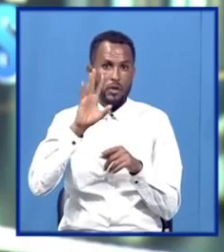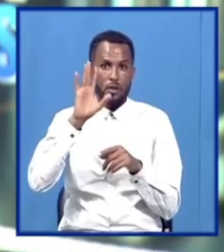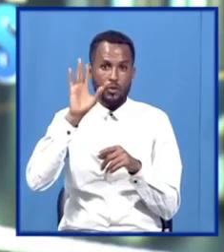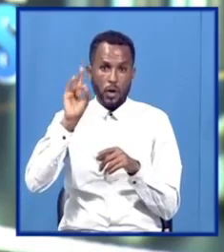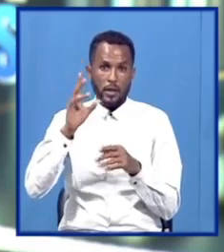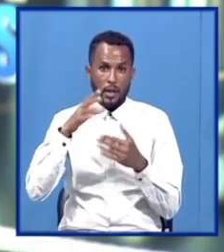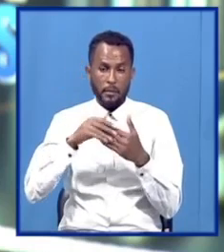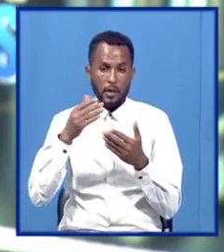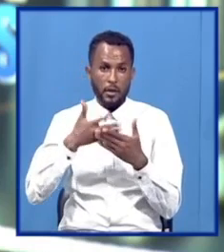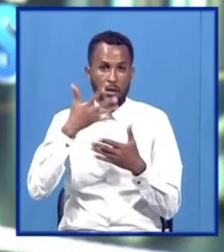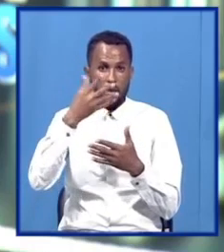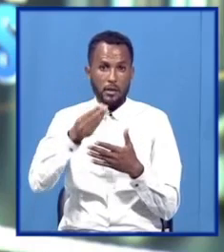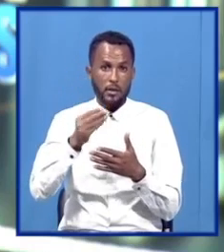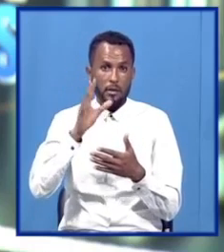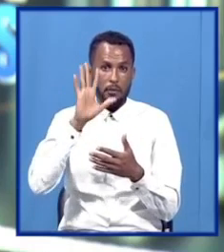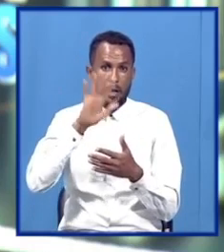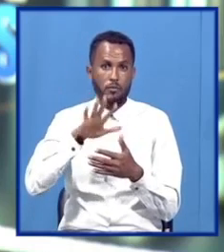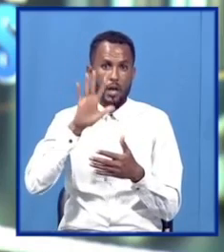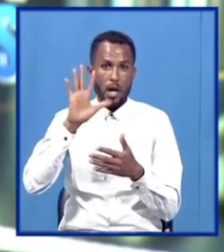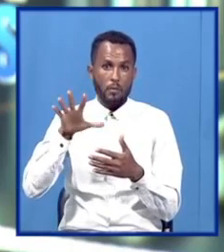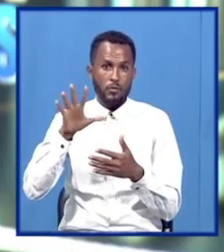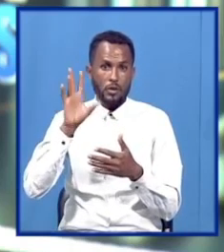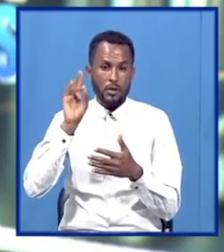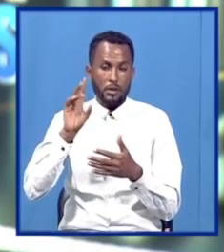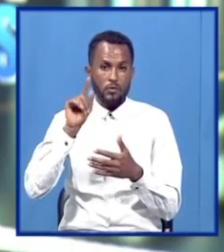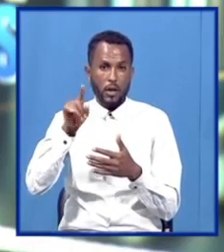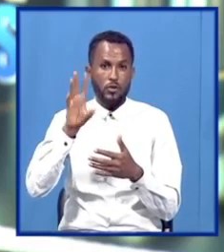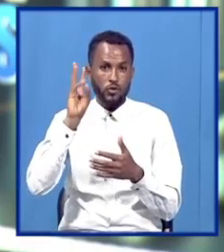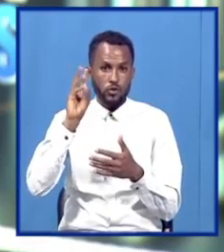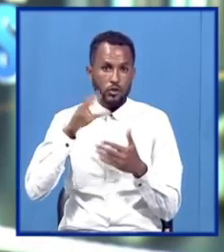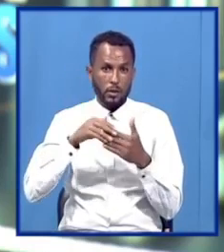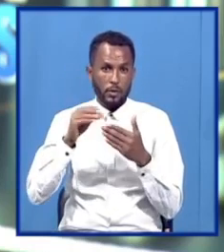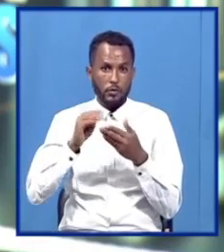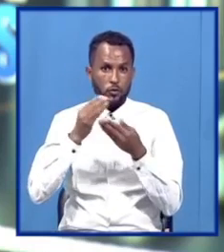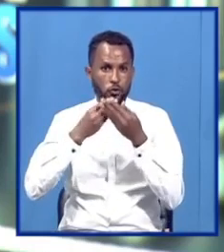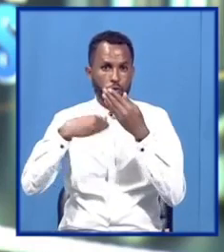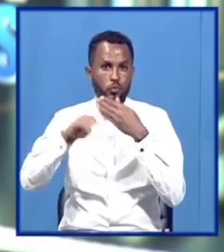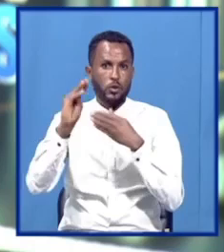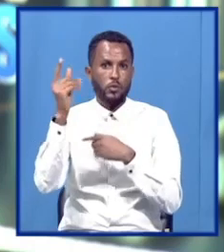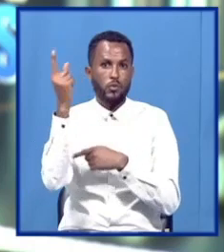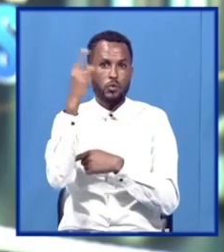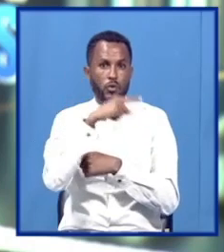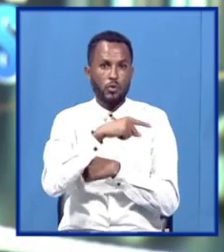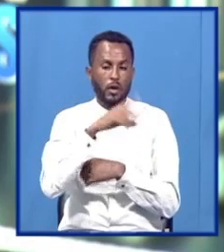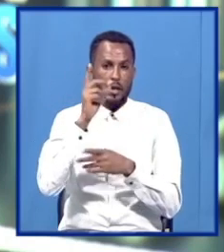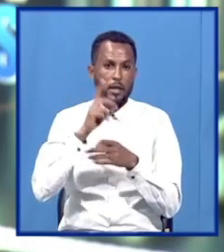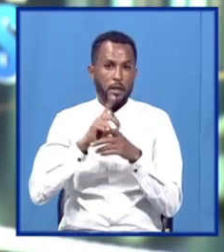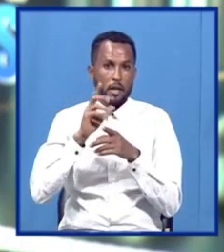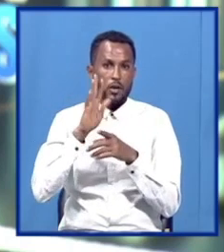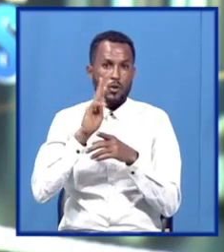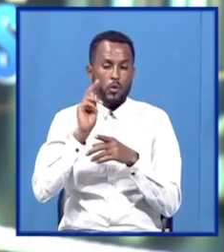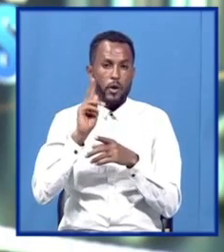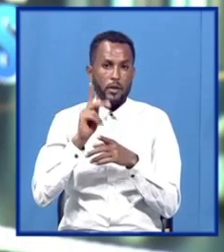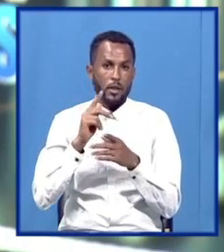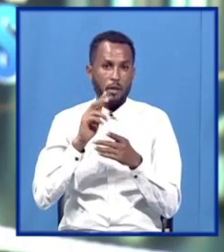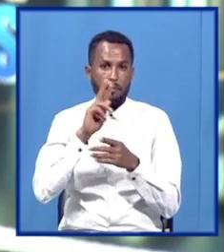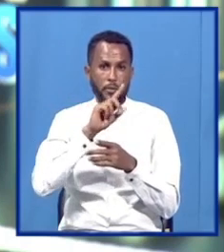54.67 بر انتعدق ب 55.76 بر كشوت وعللهم 1 دينار كويت ب